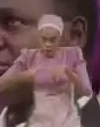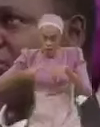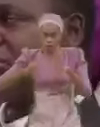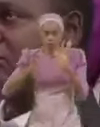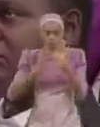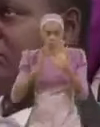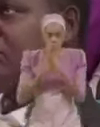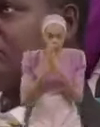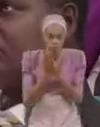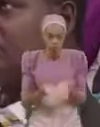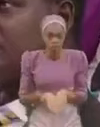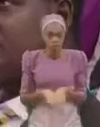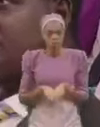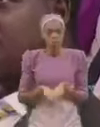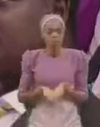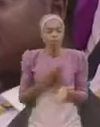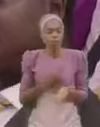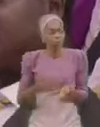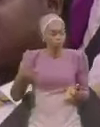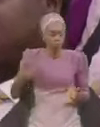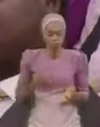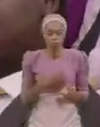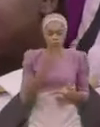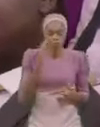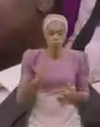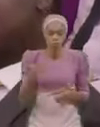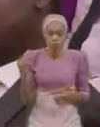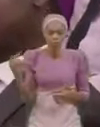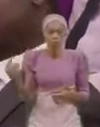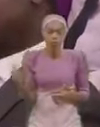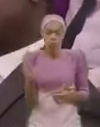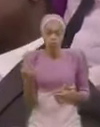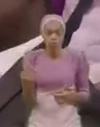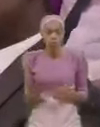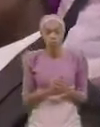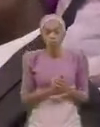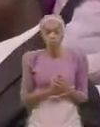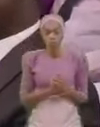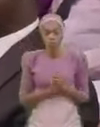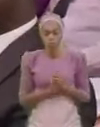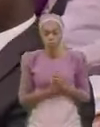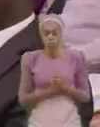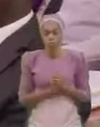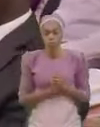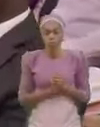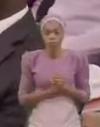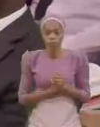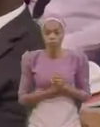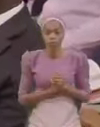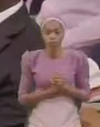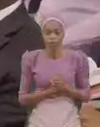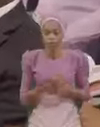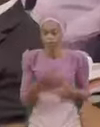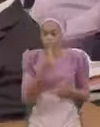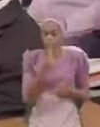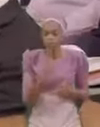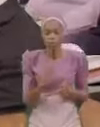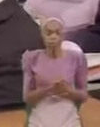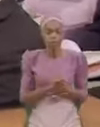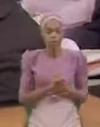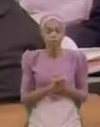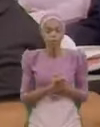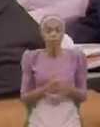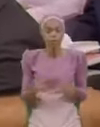basé sur les écritures nous devons viser à conduire celui qui pour la question à une profonde conviction l'obéissance et